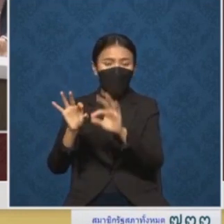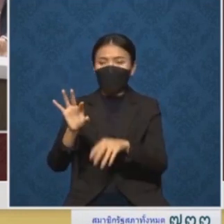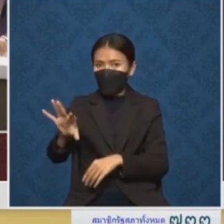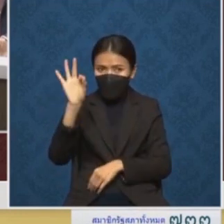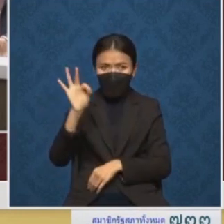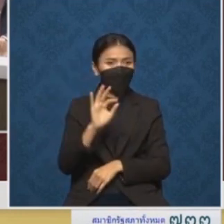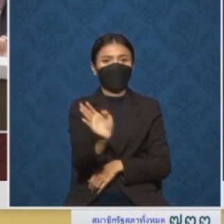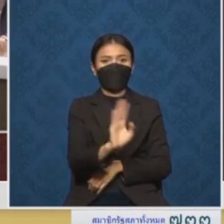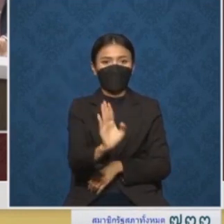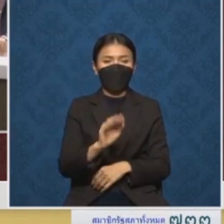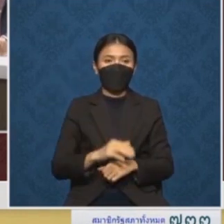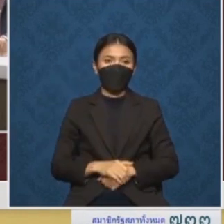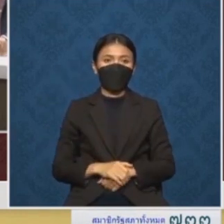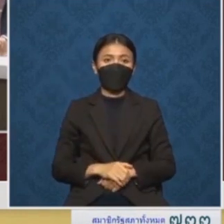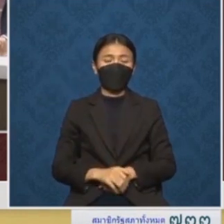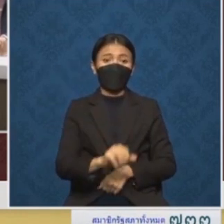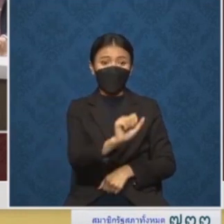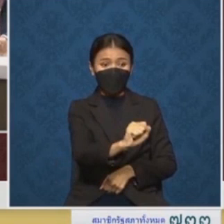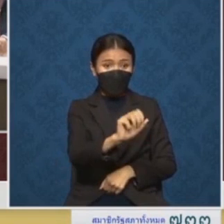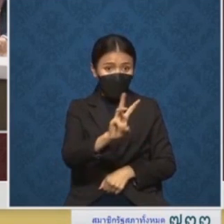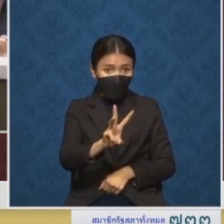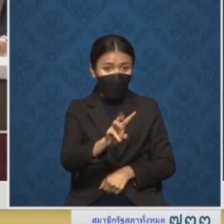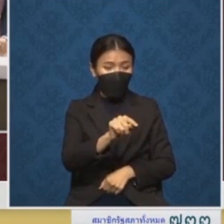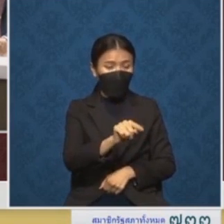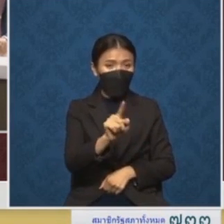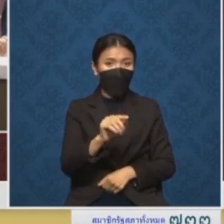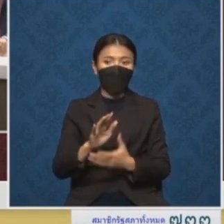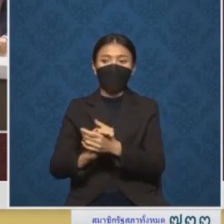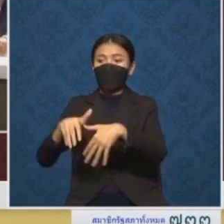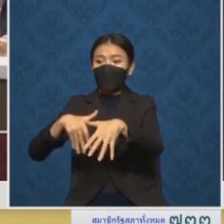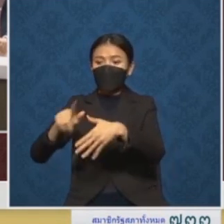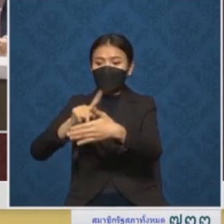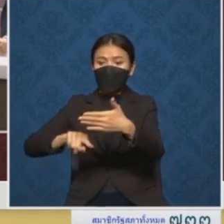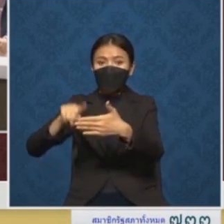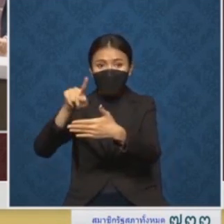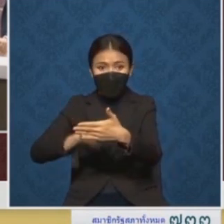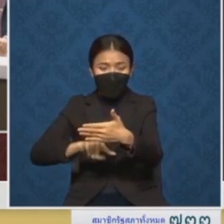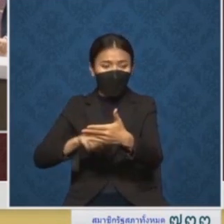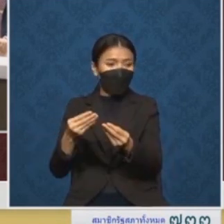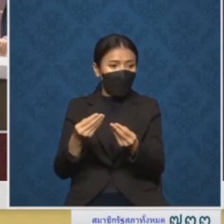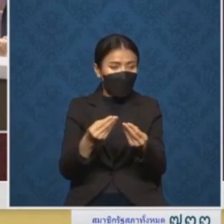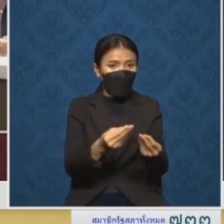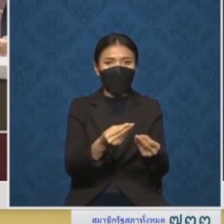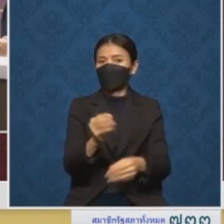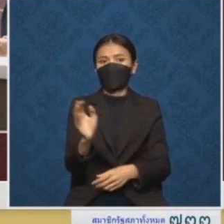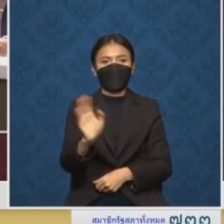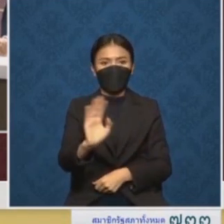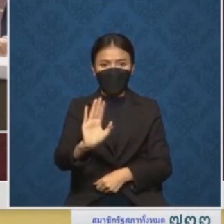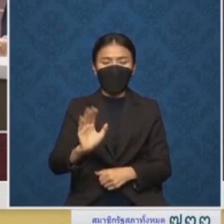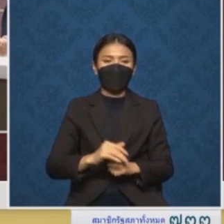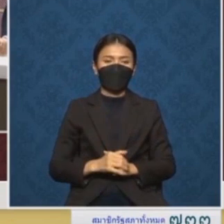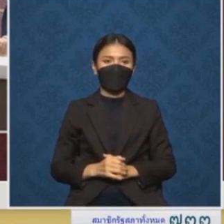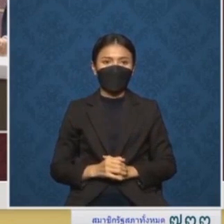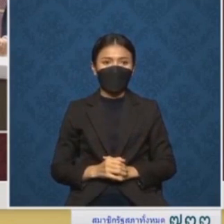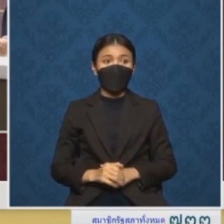มาชิกไม่ได้มาจากการเลือกตั้งโดยตรงของพี่น้องประชาชนอีกทั้งหลังการทำหน้าที่วุฒิ